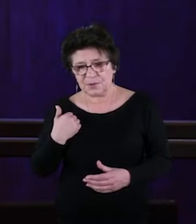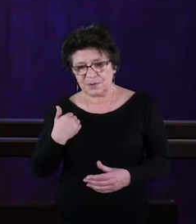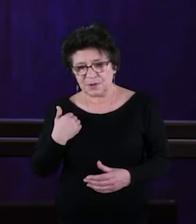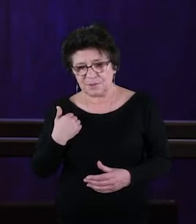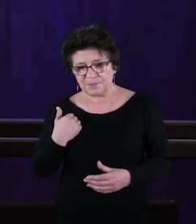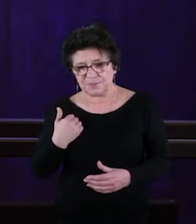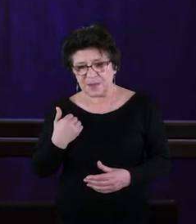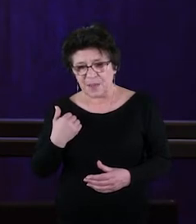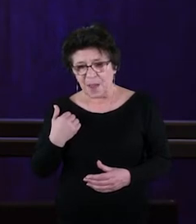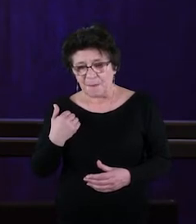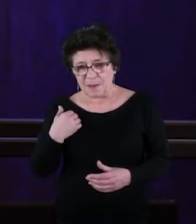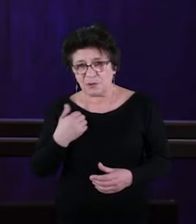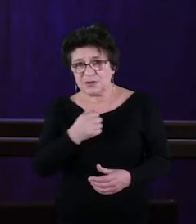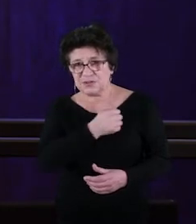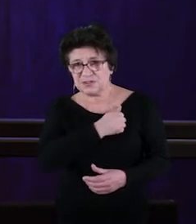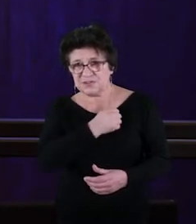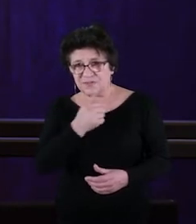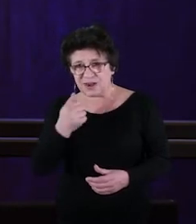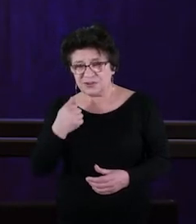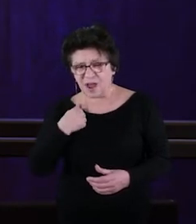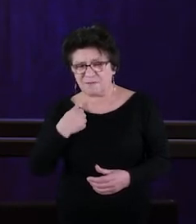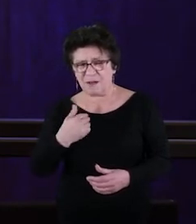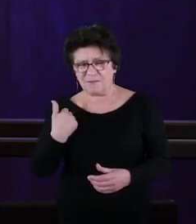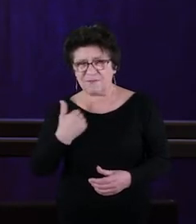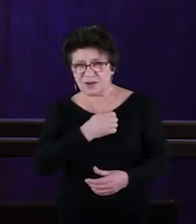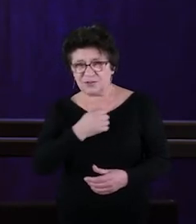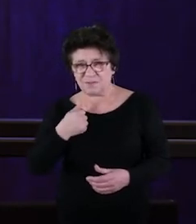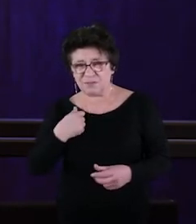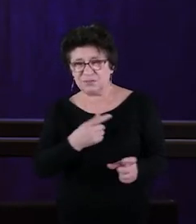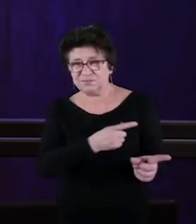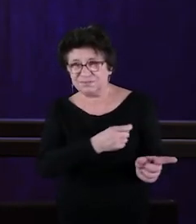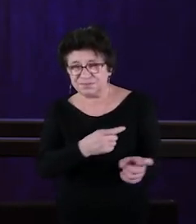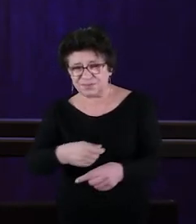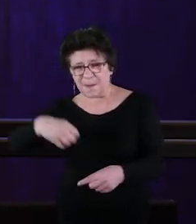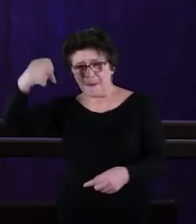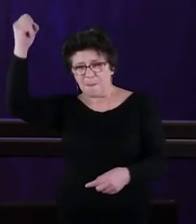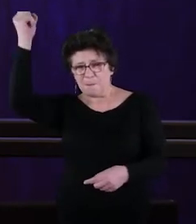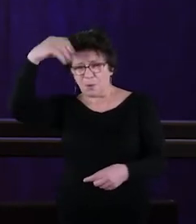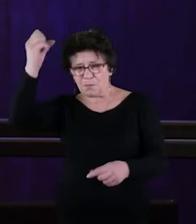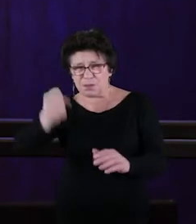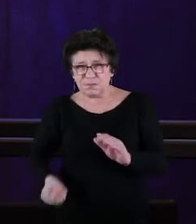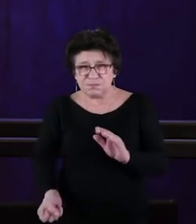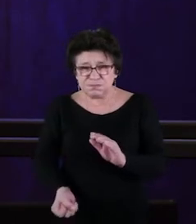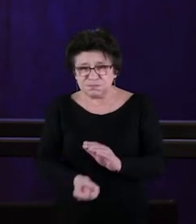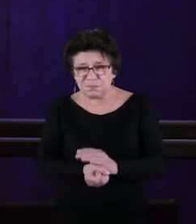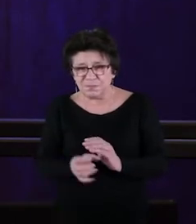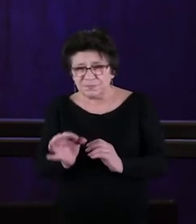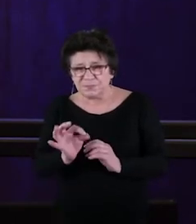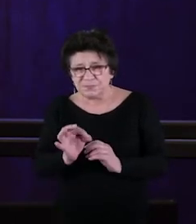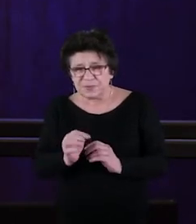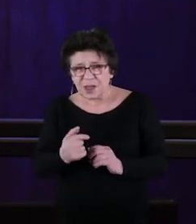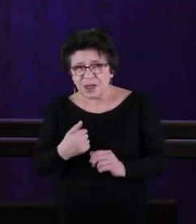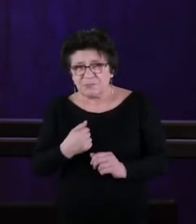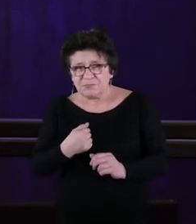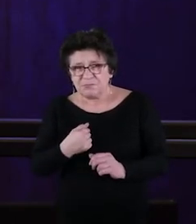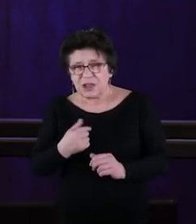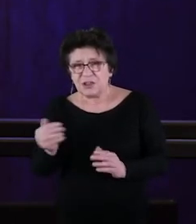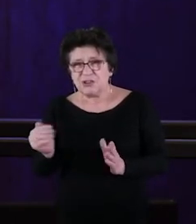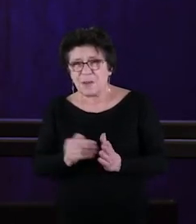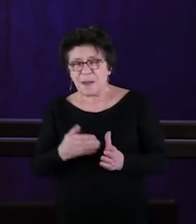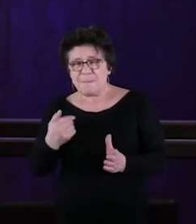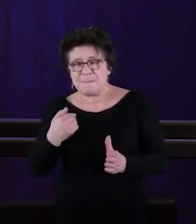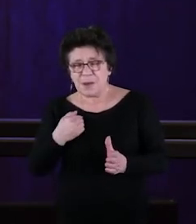ostrzeliwanej Warszawy bombardowanej Warszawę ponieważ znajdował się w Zachęcie i należało go ukryć i